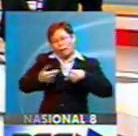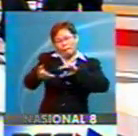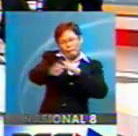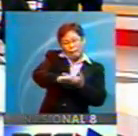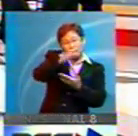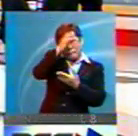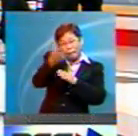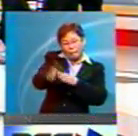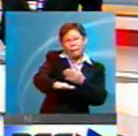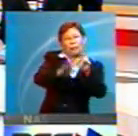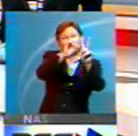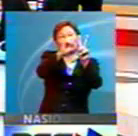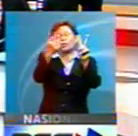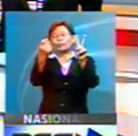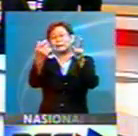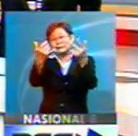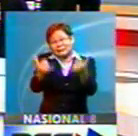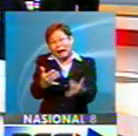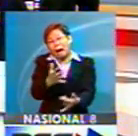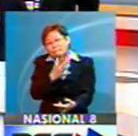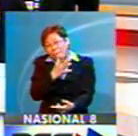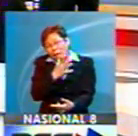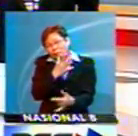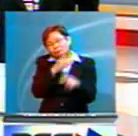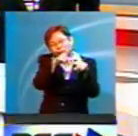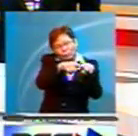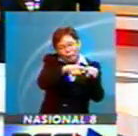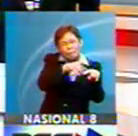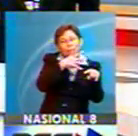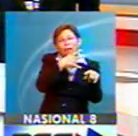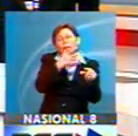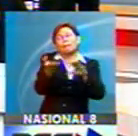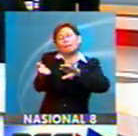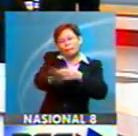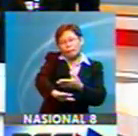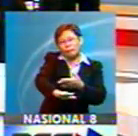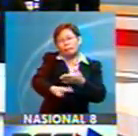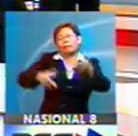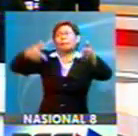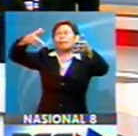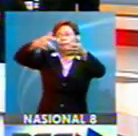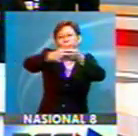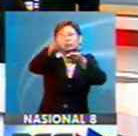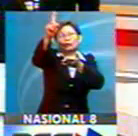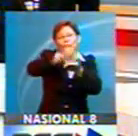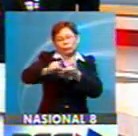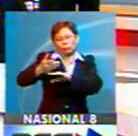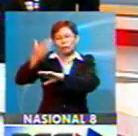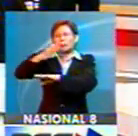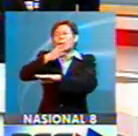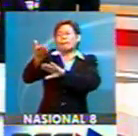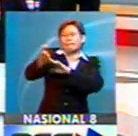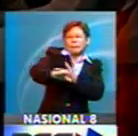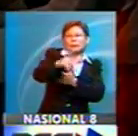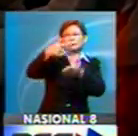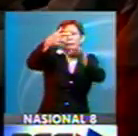bapa mereka pada 2011, kini ibu tempat bergantung pula terkorban dalam satu kemalangan seminggu lalu.